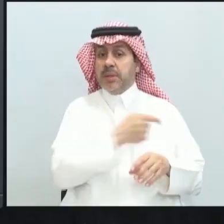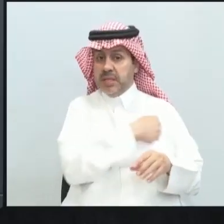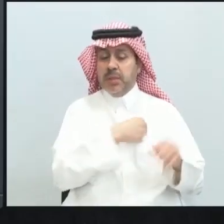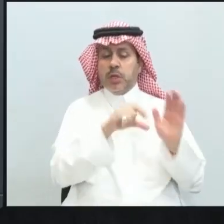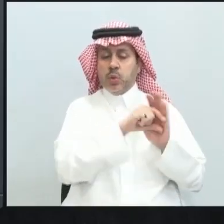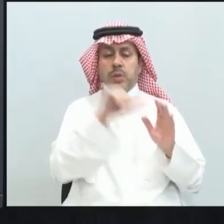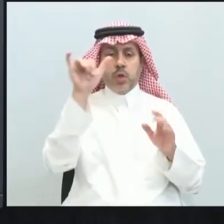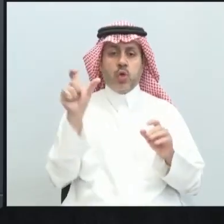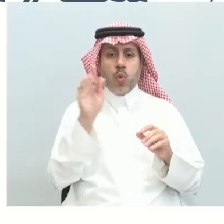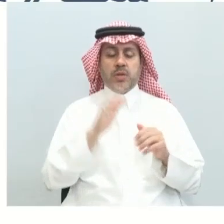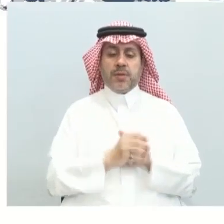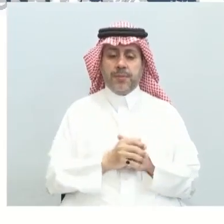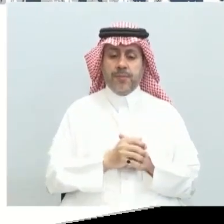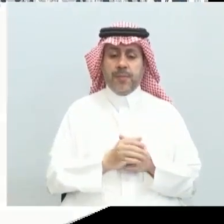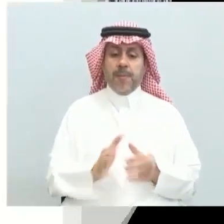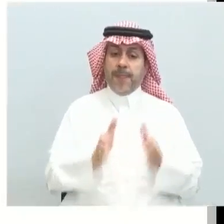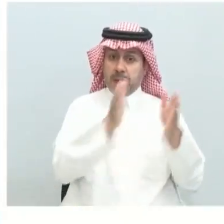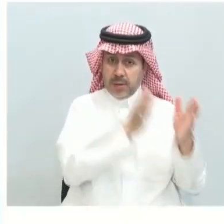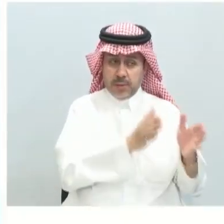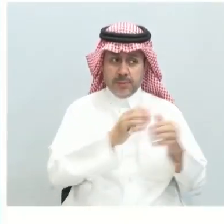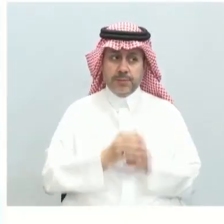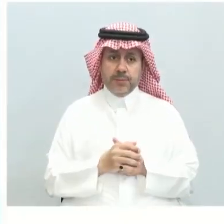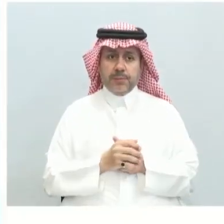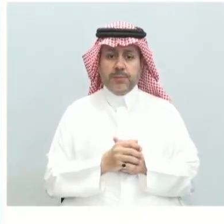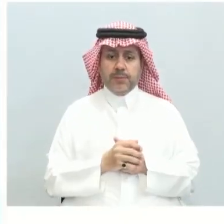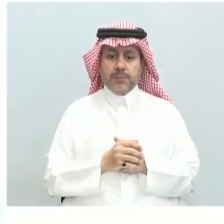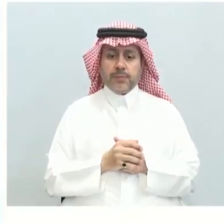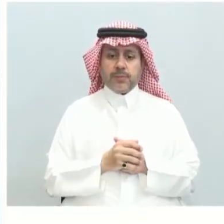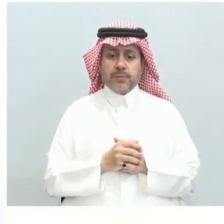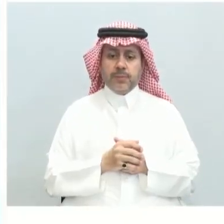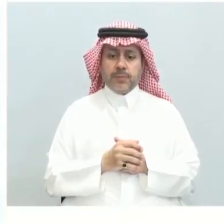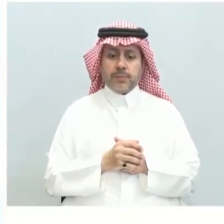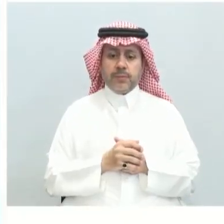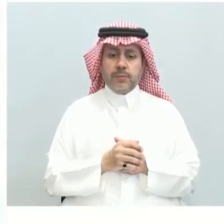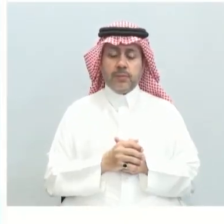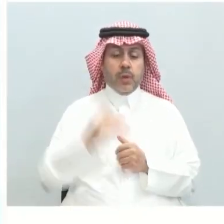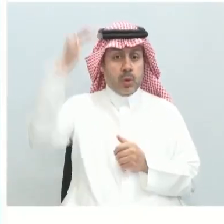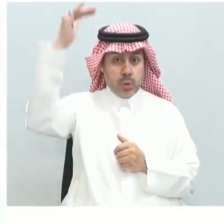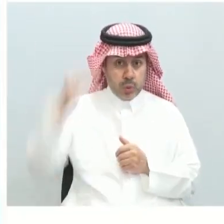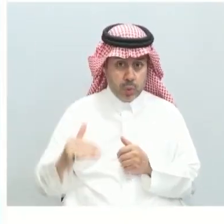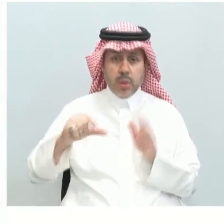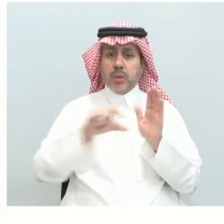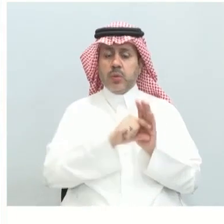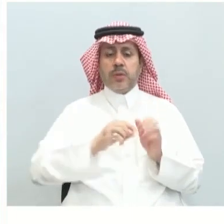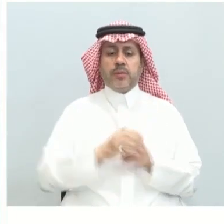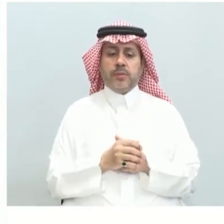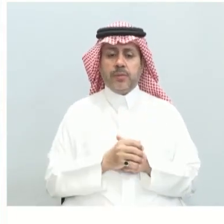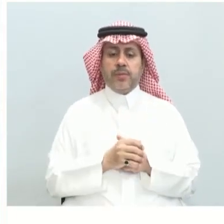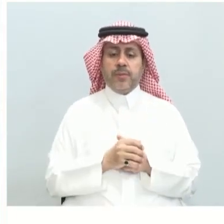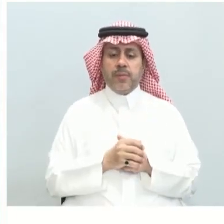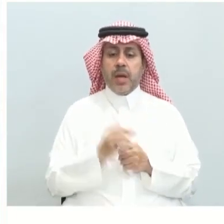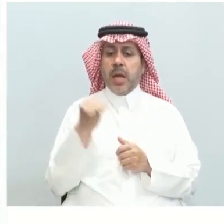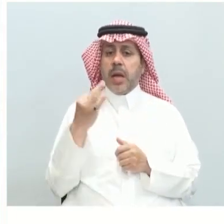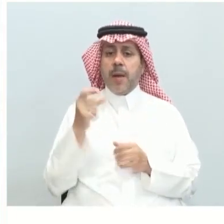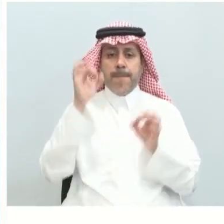بهذا الاسم بعد هذا انتقلوا معي ايها الطلاب والطالبات لنزول السوره وكذلك عدد